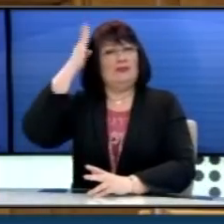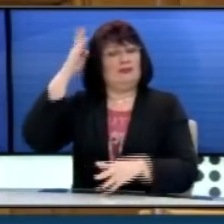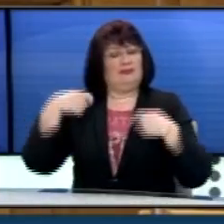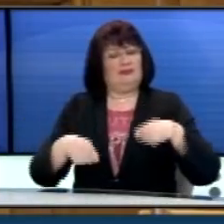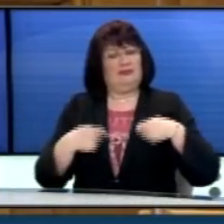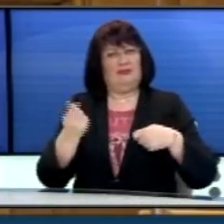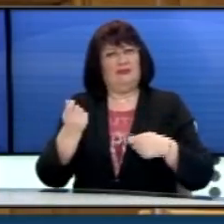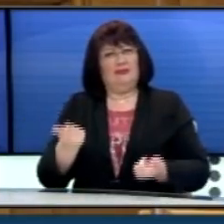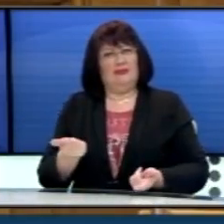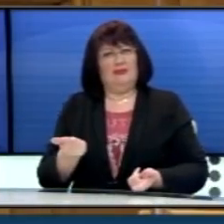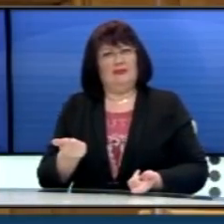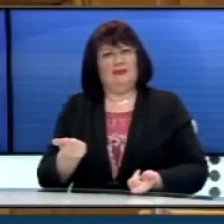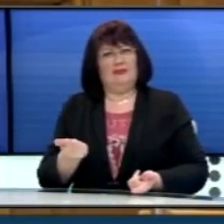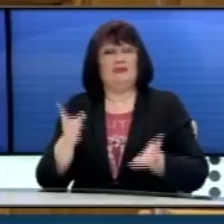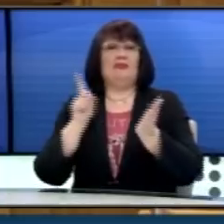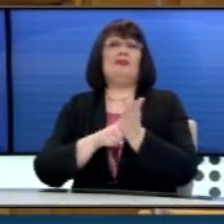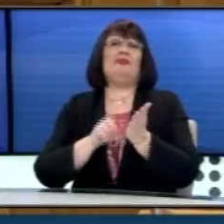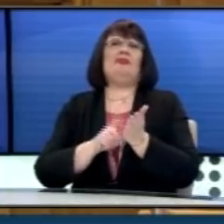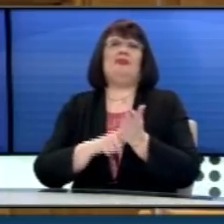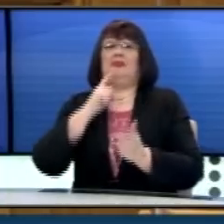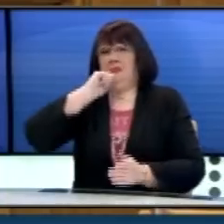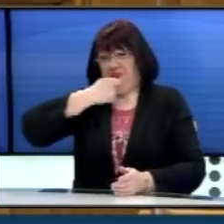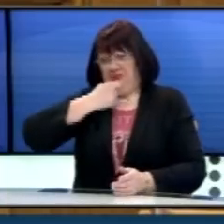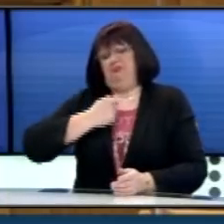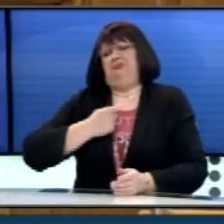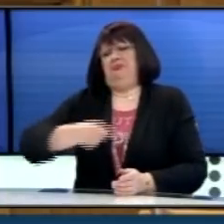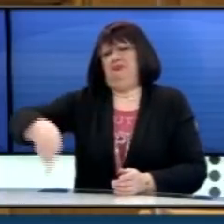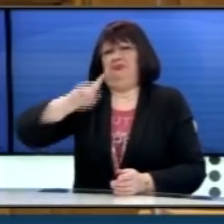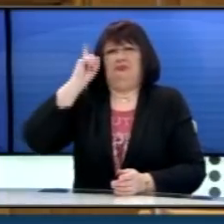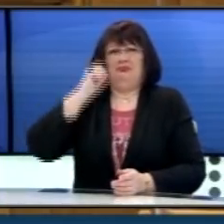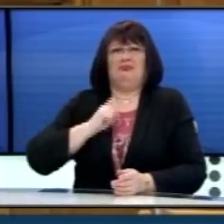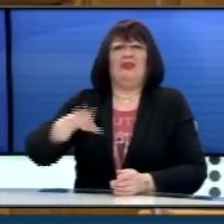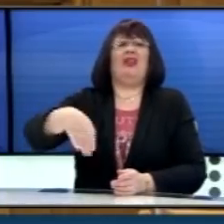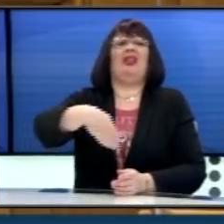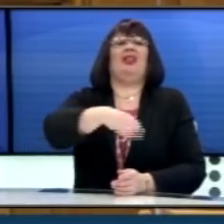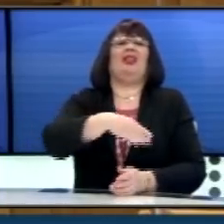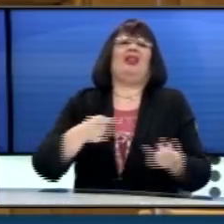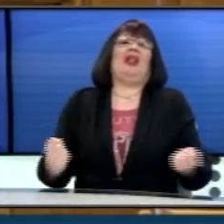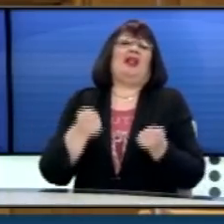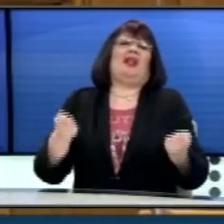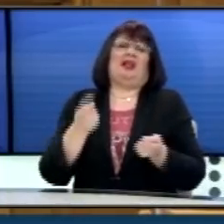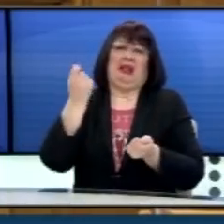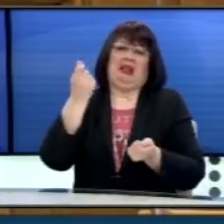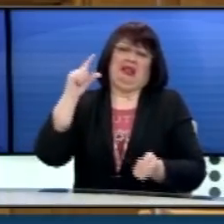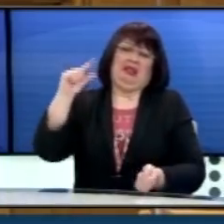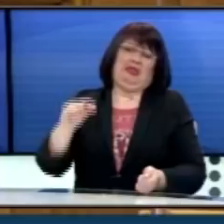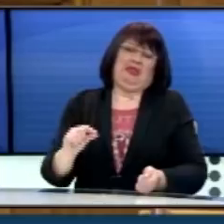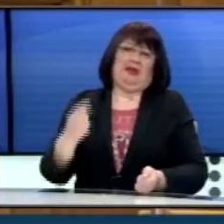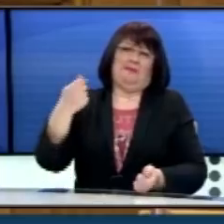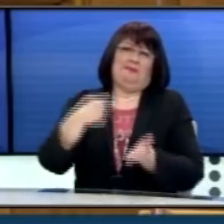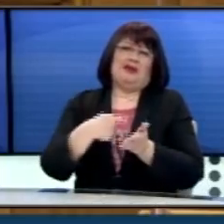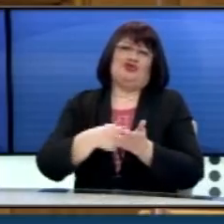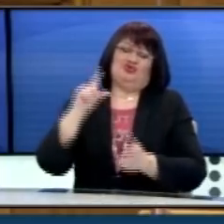κεφαλαίου απαιτούν, κοινό μυστικό είναι αυτό, το ξέρει όλος ο κόσμος, φθηνή εργατική δύναμη, μείωση